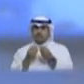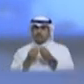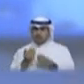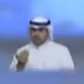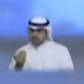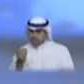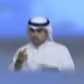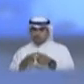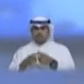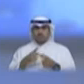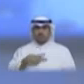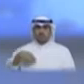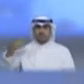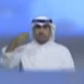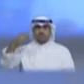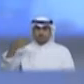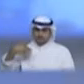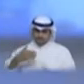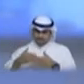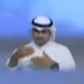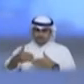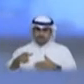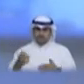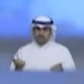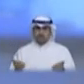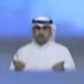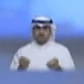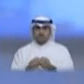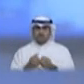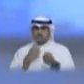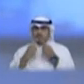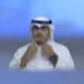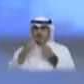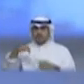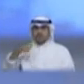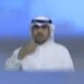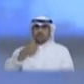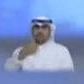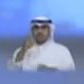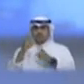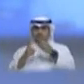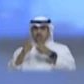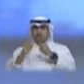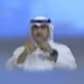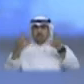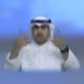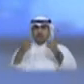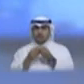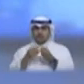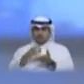الذي سيعقد الاربعاء القادم والذي يناقش اخر المستجدات والتحديات الاعلاميه